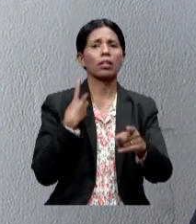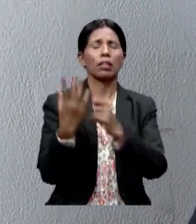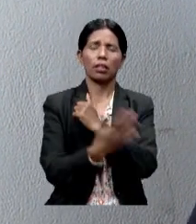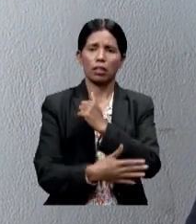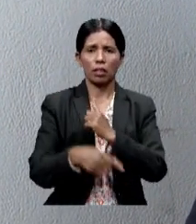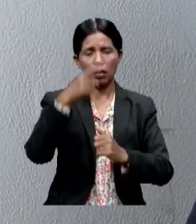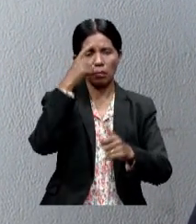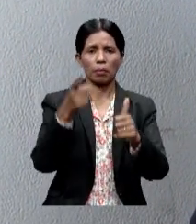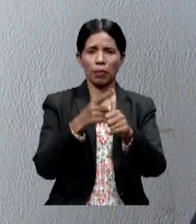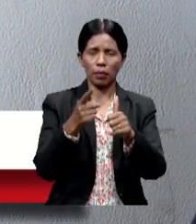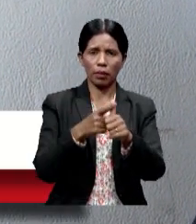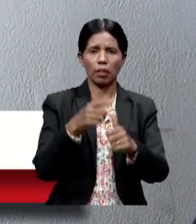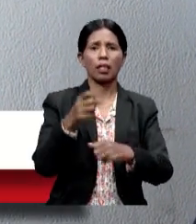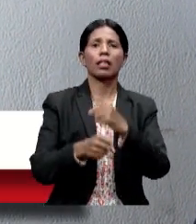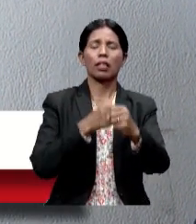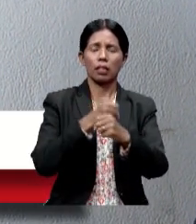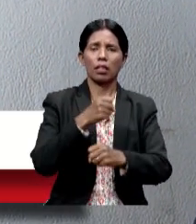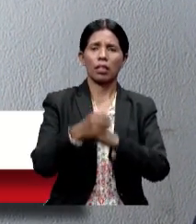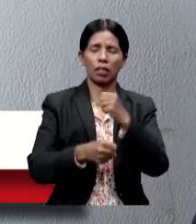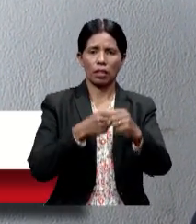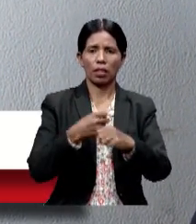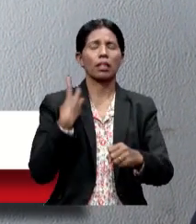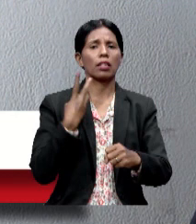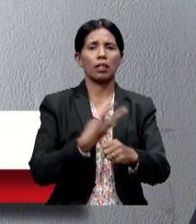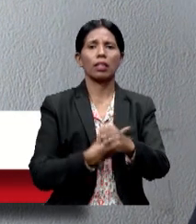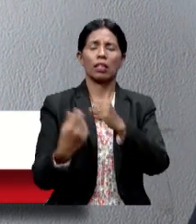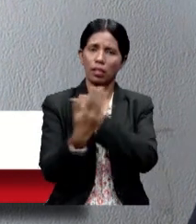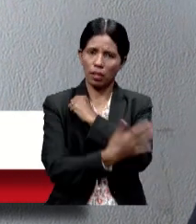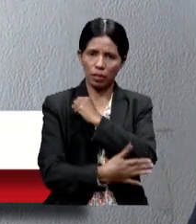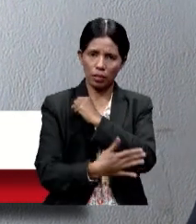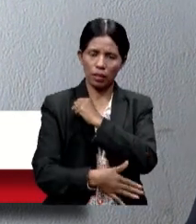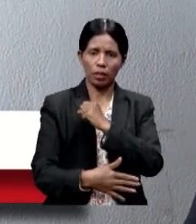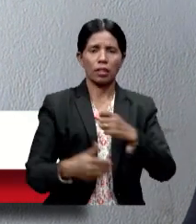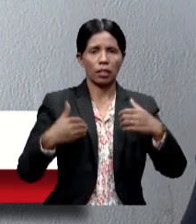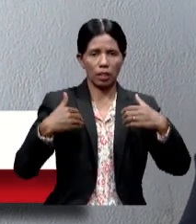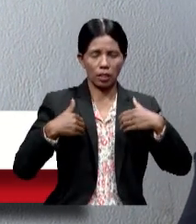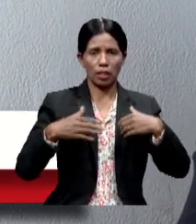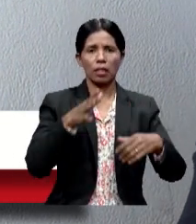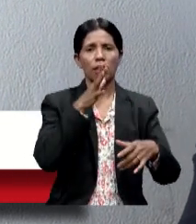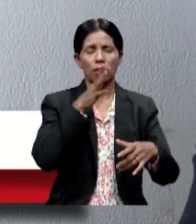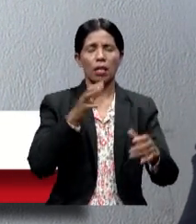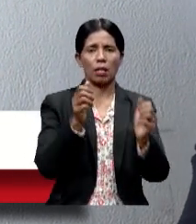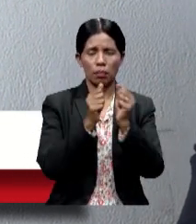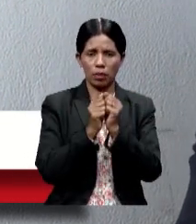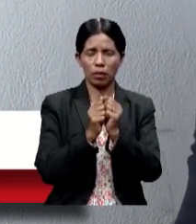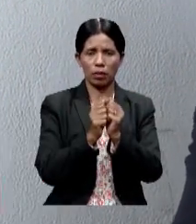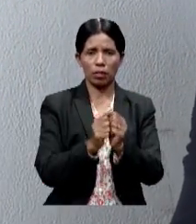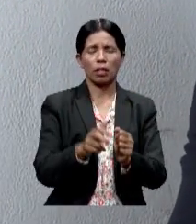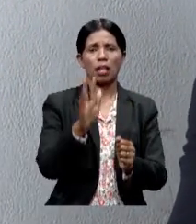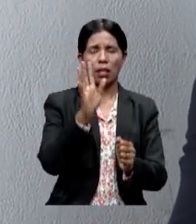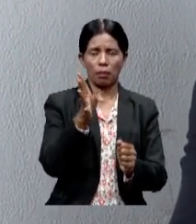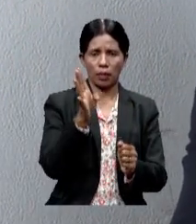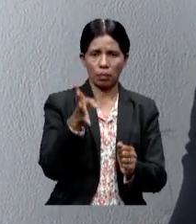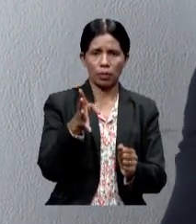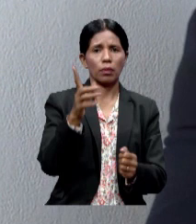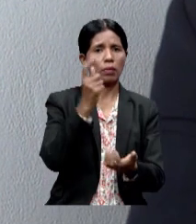Razão primeiro maka tinan-tinan ia itan ya raine iha inang hamutuk rihung hatnulu nabe